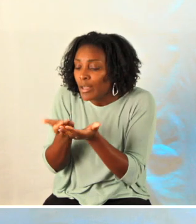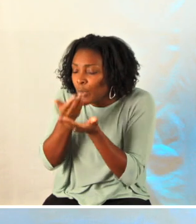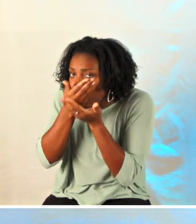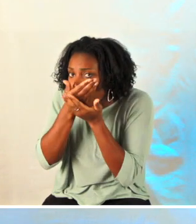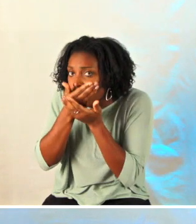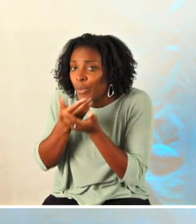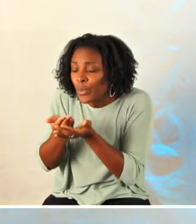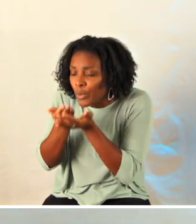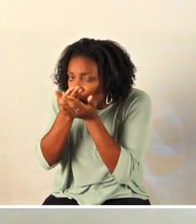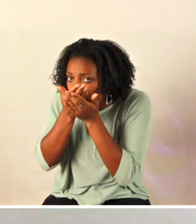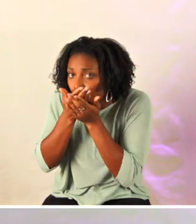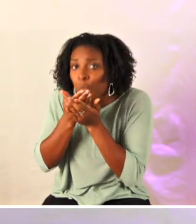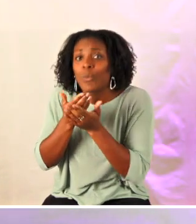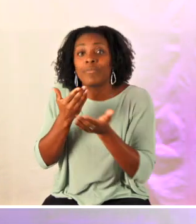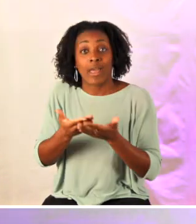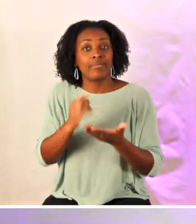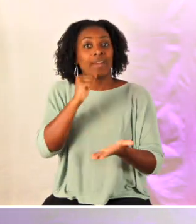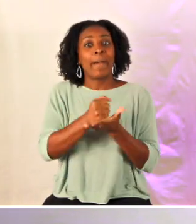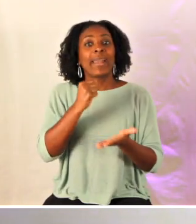et de lui donner à boire. Amen.